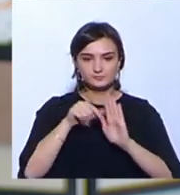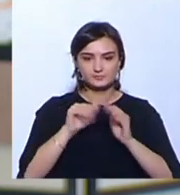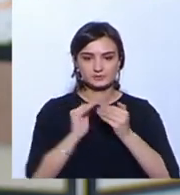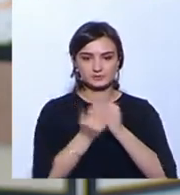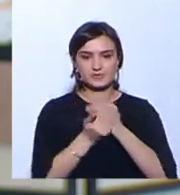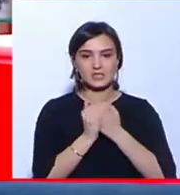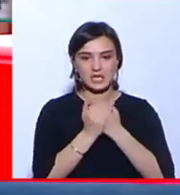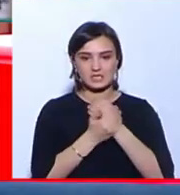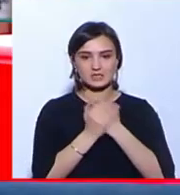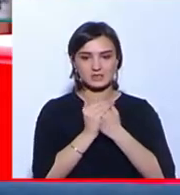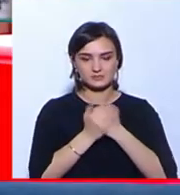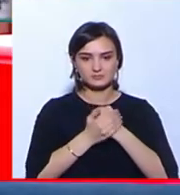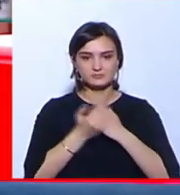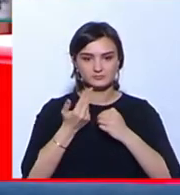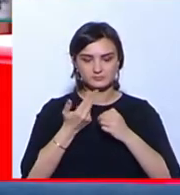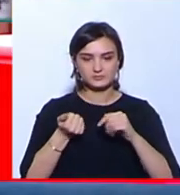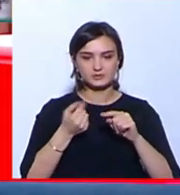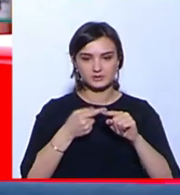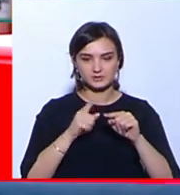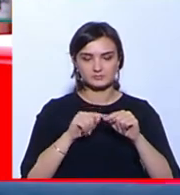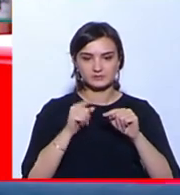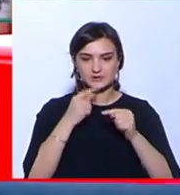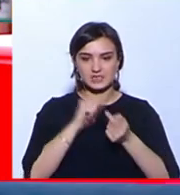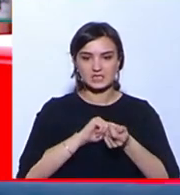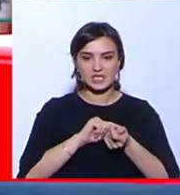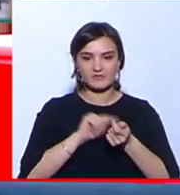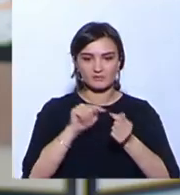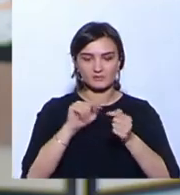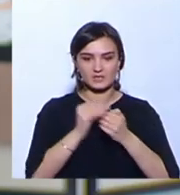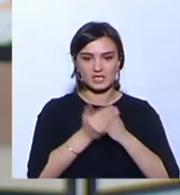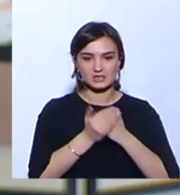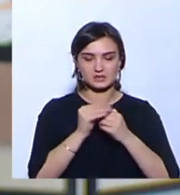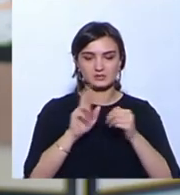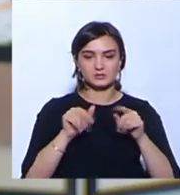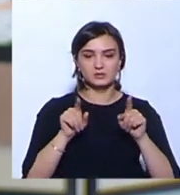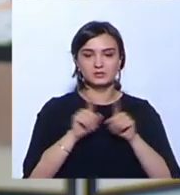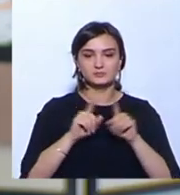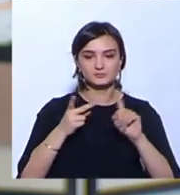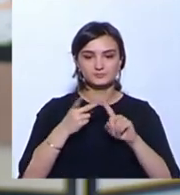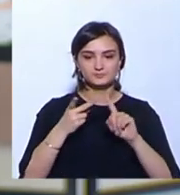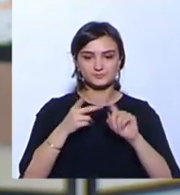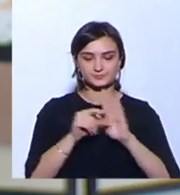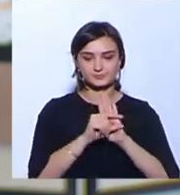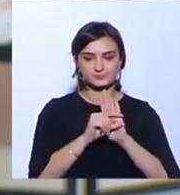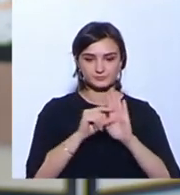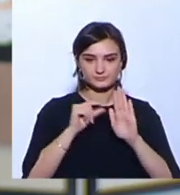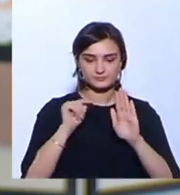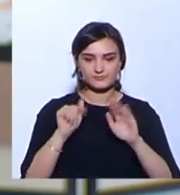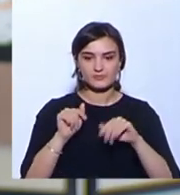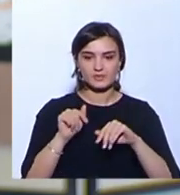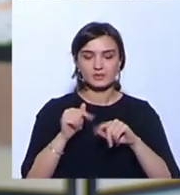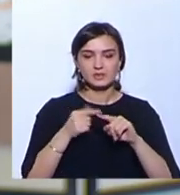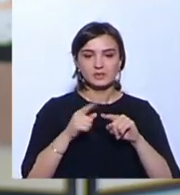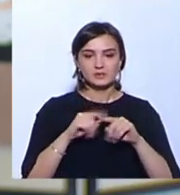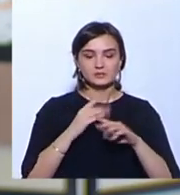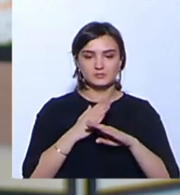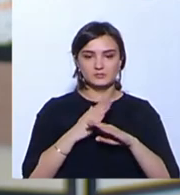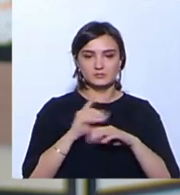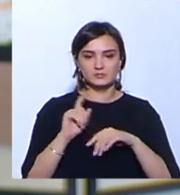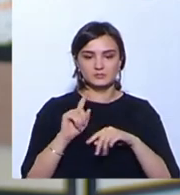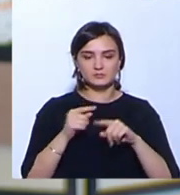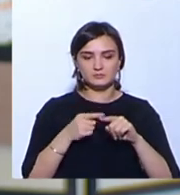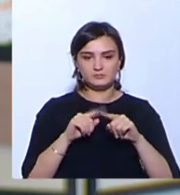გარსი, დიახ. სისხლძარღვების ამონფენი გარსი. ასევე მეორე კომპონენტი ამ დიეტოთერაპიაში არის,